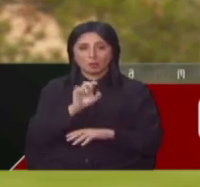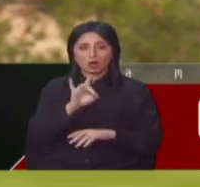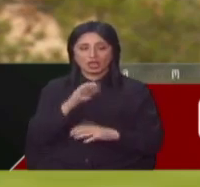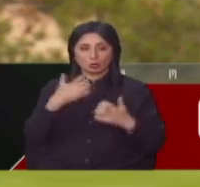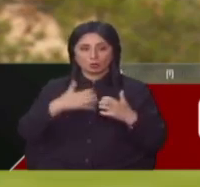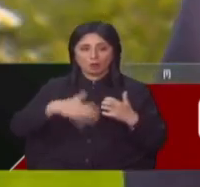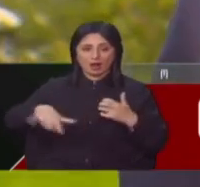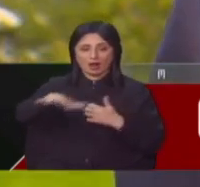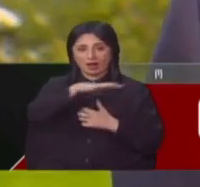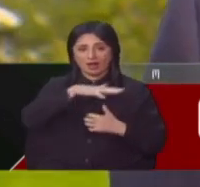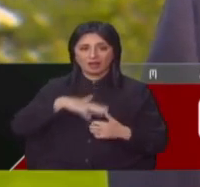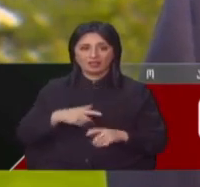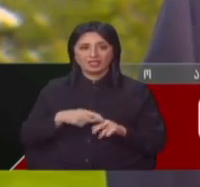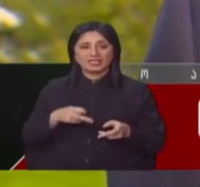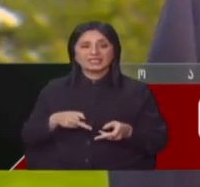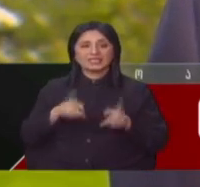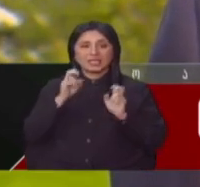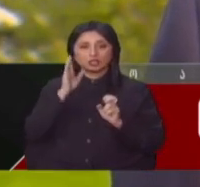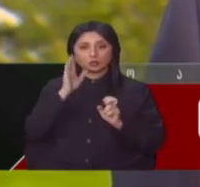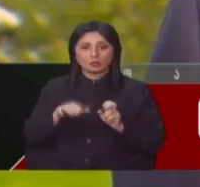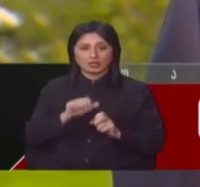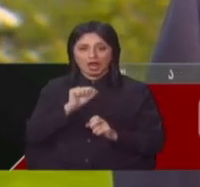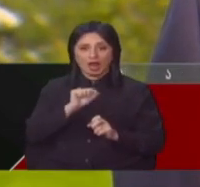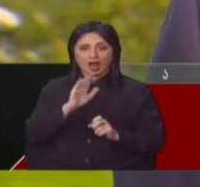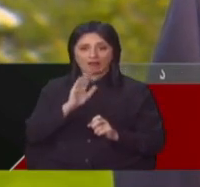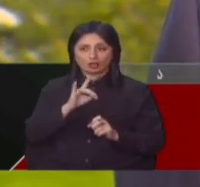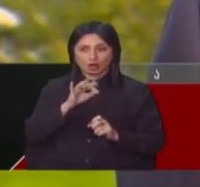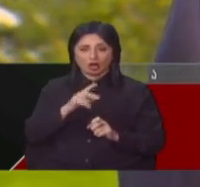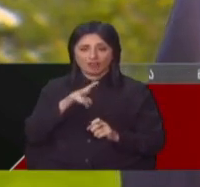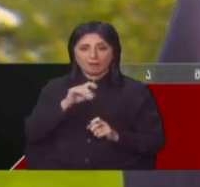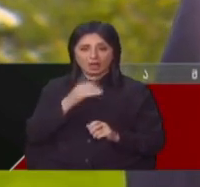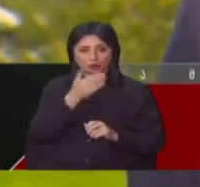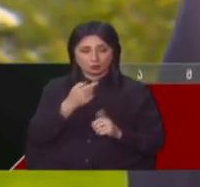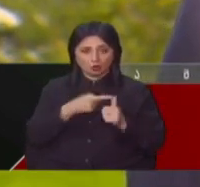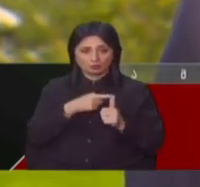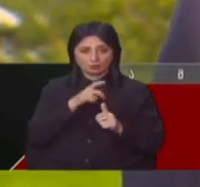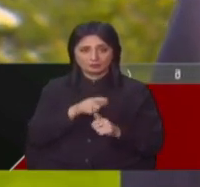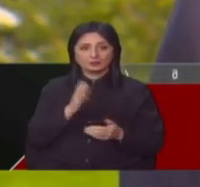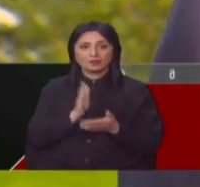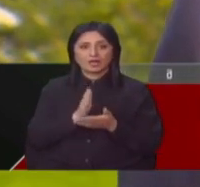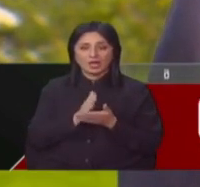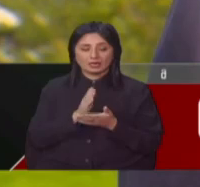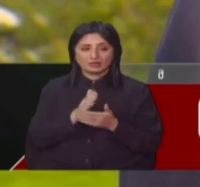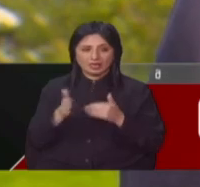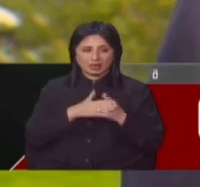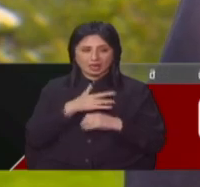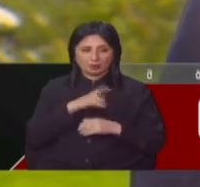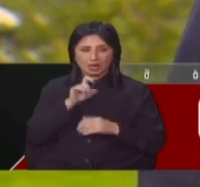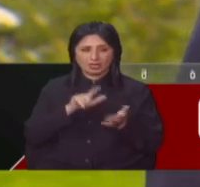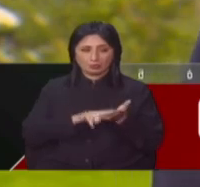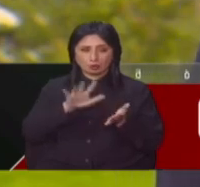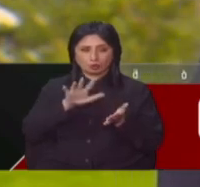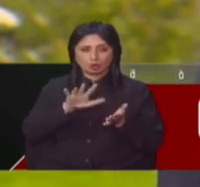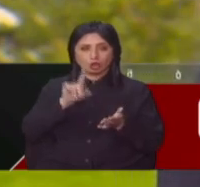ბოტანიკური ბაღის მიმართულებით. Ეს არის სასტუმრო, რომელიც იქნება ავტოგრაფ კოლექშენი მერიოტის. რომელიც არის დაახლოებით